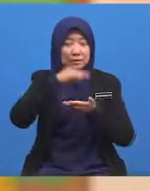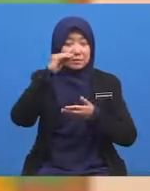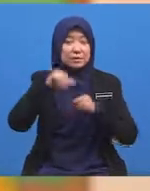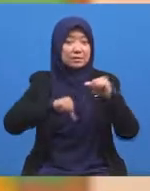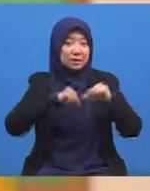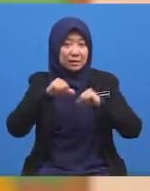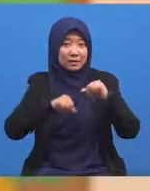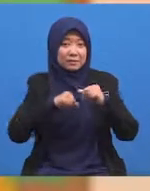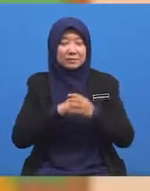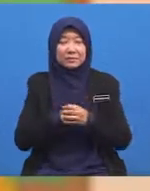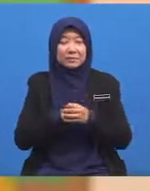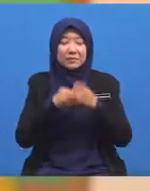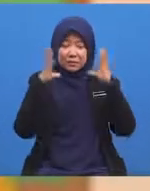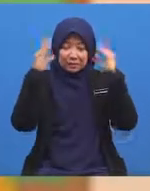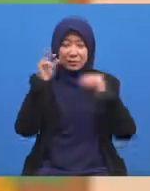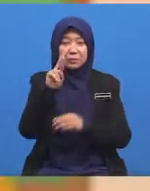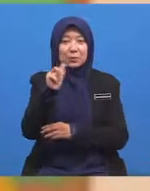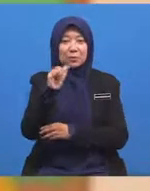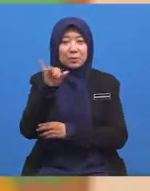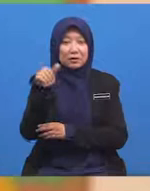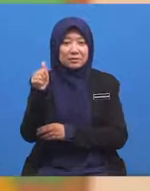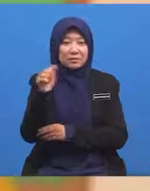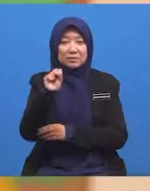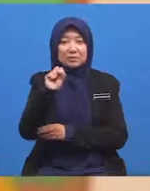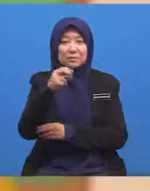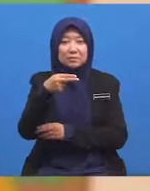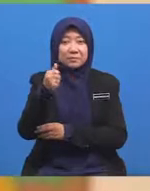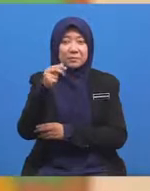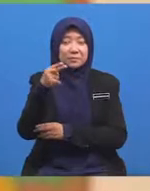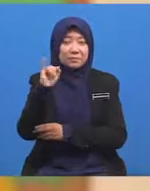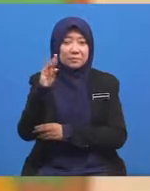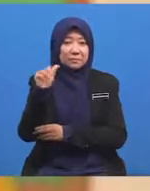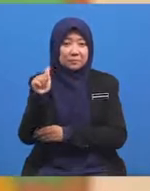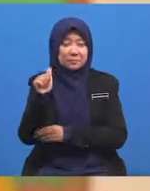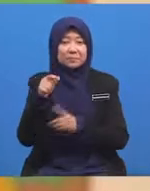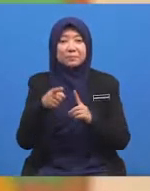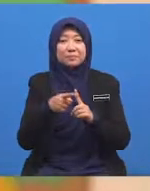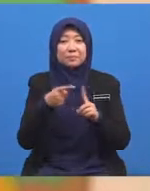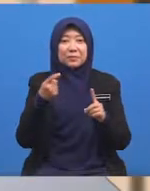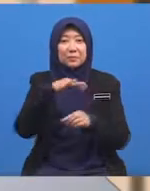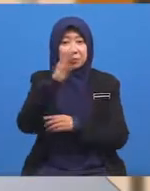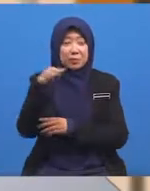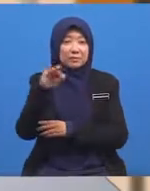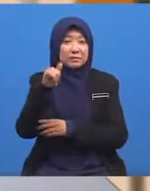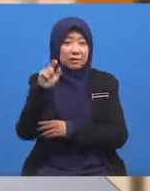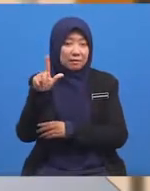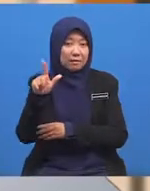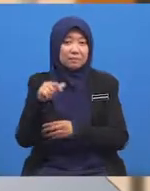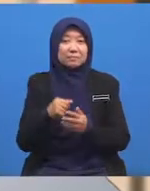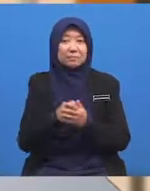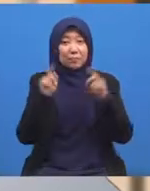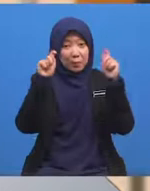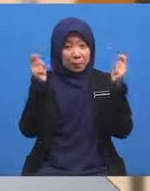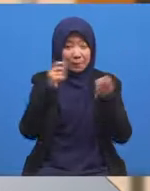sains. Saya, Cikgu Raja Syahidah dari Sekolah Kebangsaan Bukit Jalil. Topik yang akan